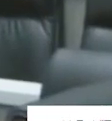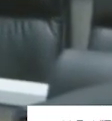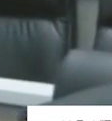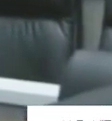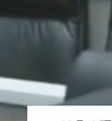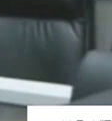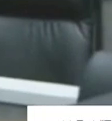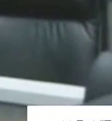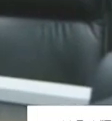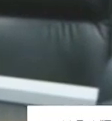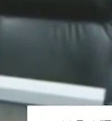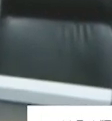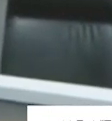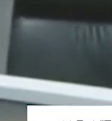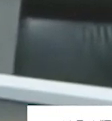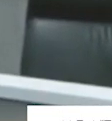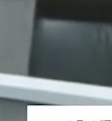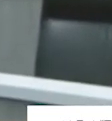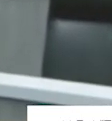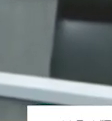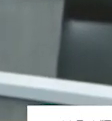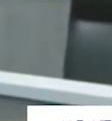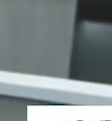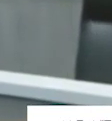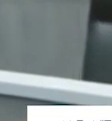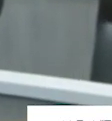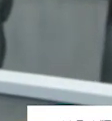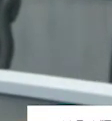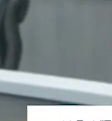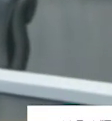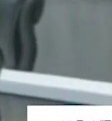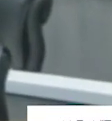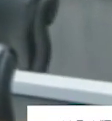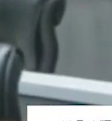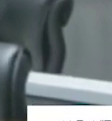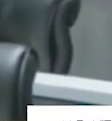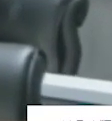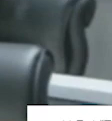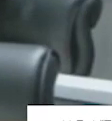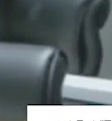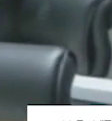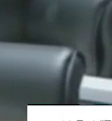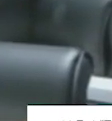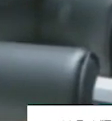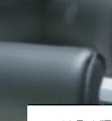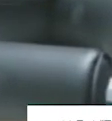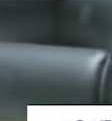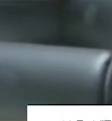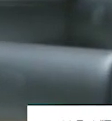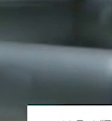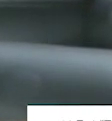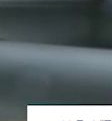กันผมคิดว่าเป็นแนวคิดของท่านรองแน่ๆเพราะท่านรองเนี่ยท่านมองอะไรในลักษณะบูรณาการท่าน